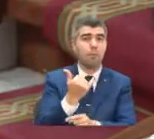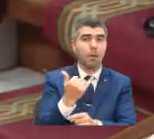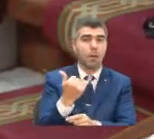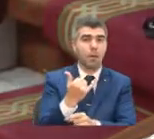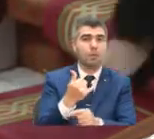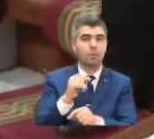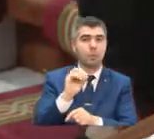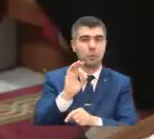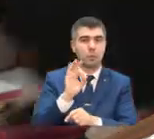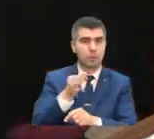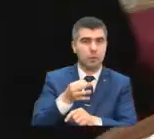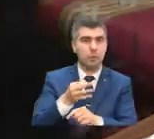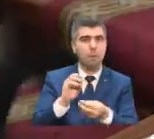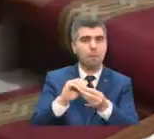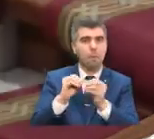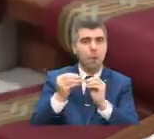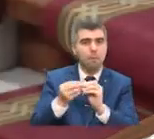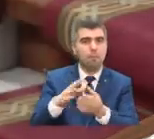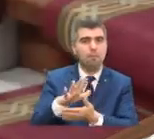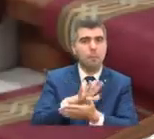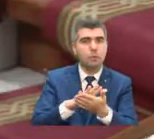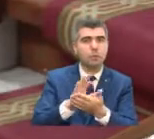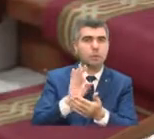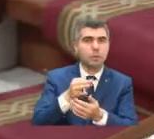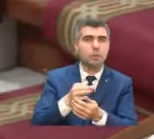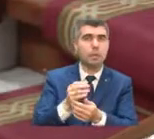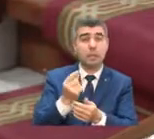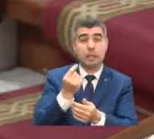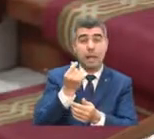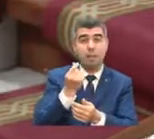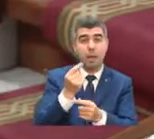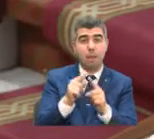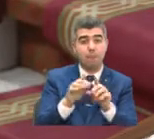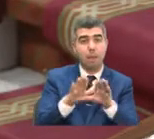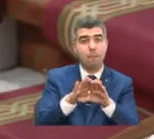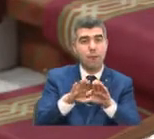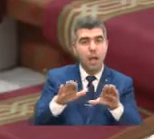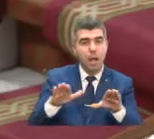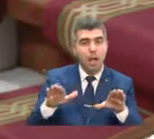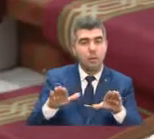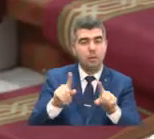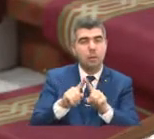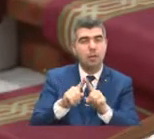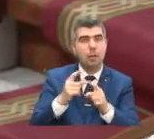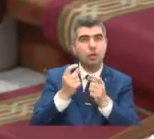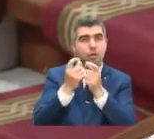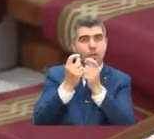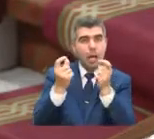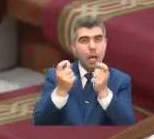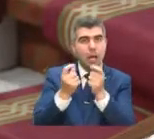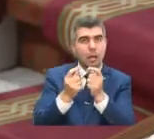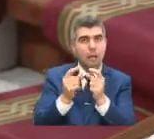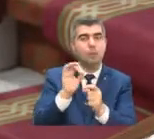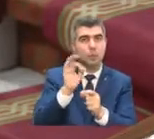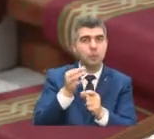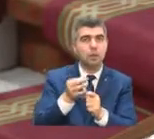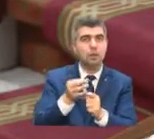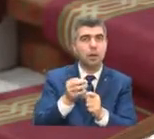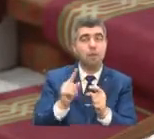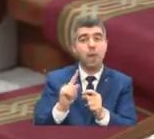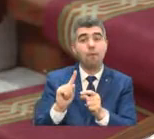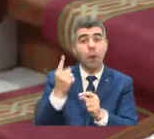يعني الاشكالات اللي كاينين. الاثمنه اليوم ديال الاراضي الصناعيه يعني مناسبة، كانت